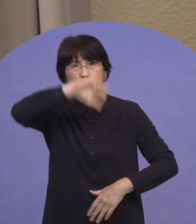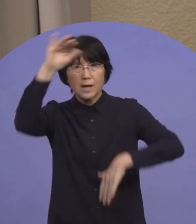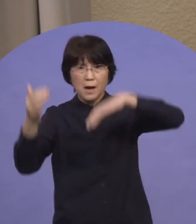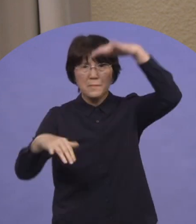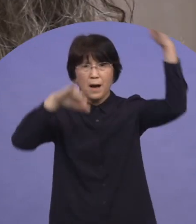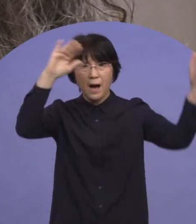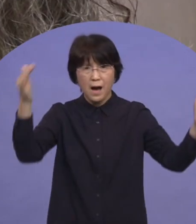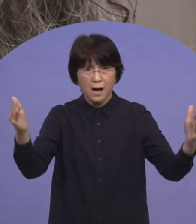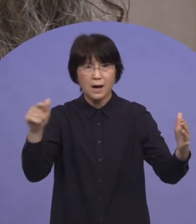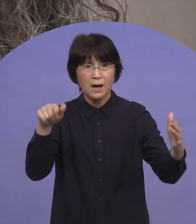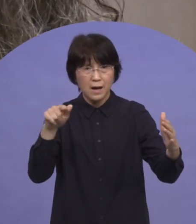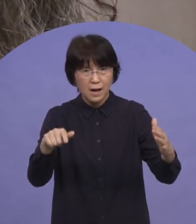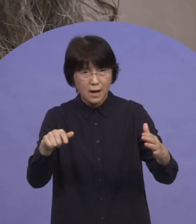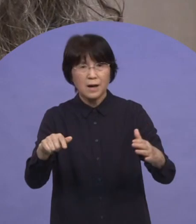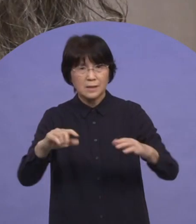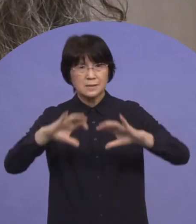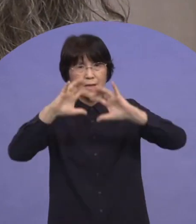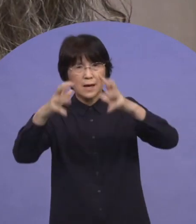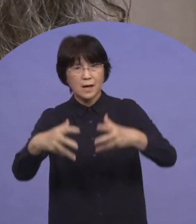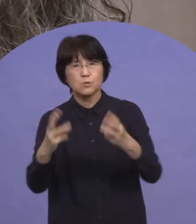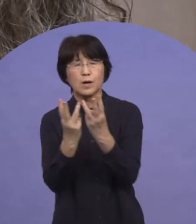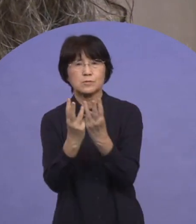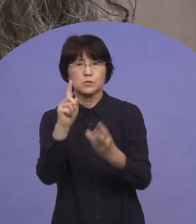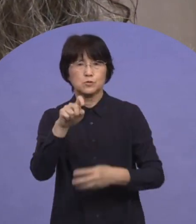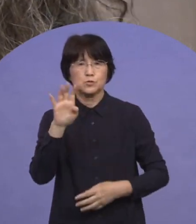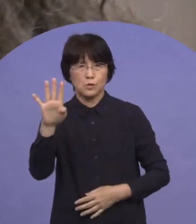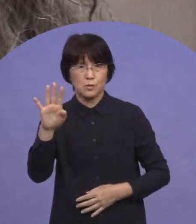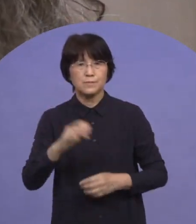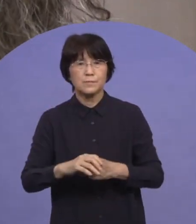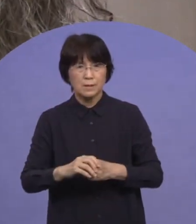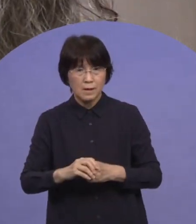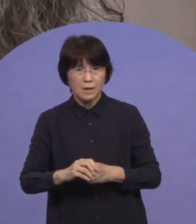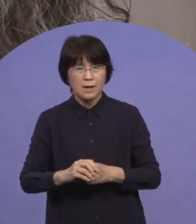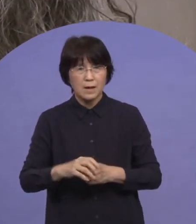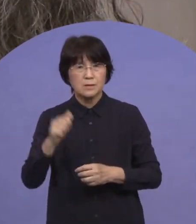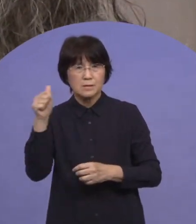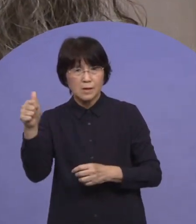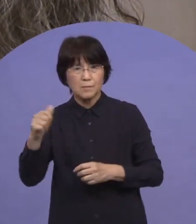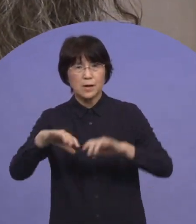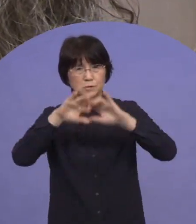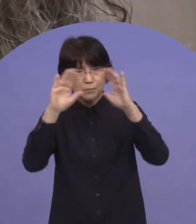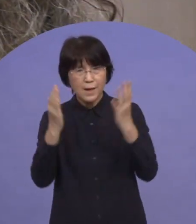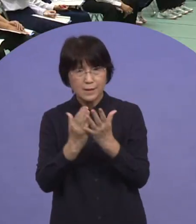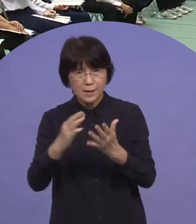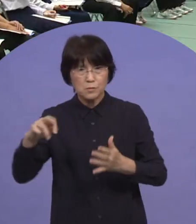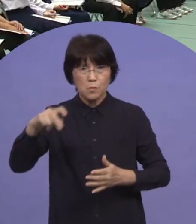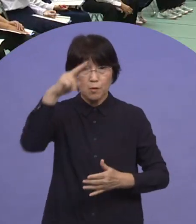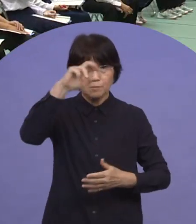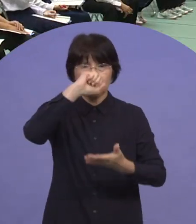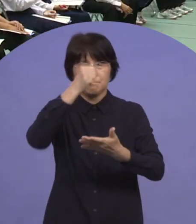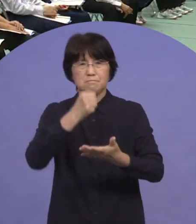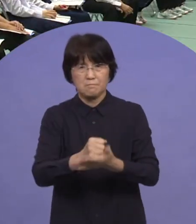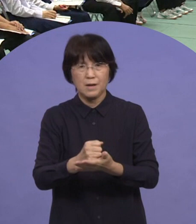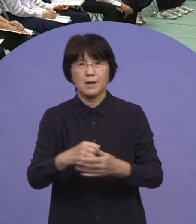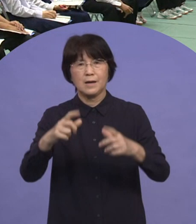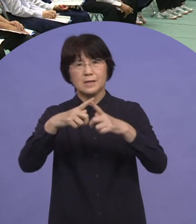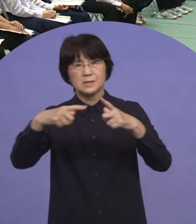内唯一のプロ登山家で、この偉業を達成したのは世界でも30人ほどしかいません。